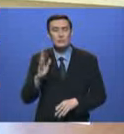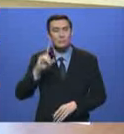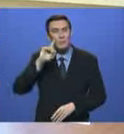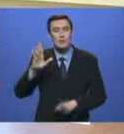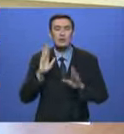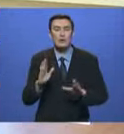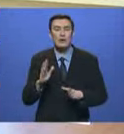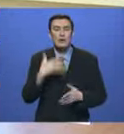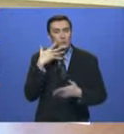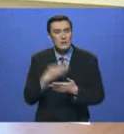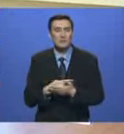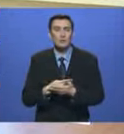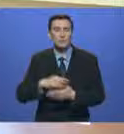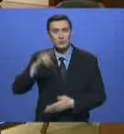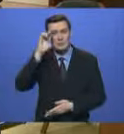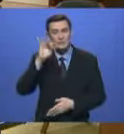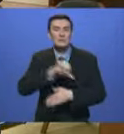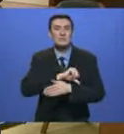стране, но и за ее пределами.